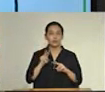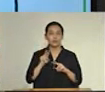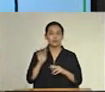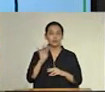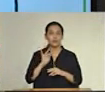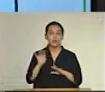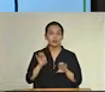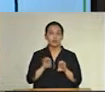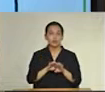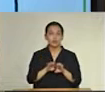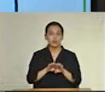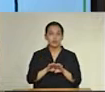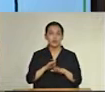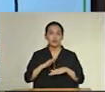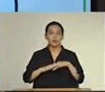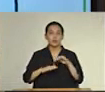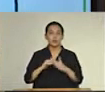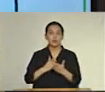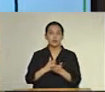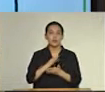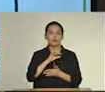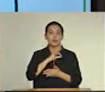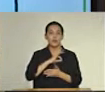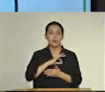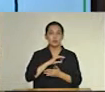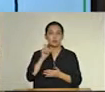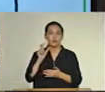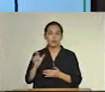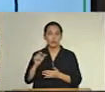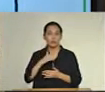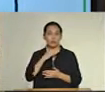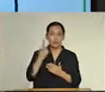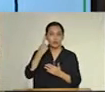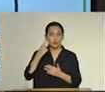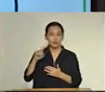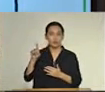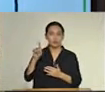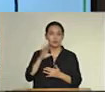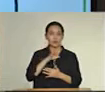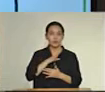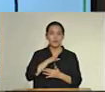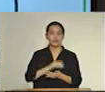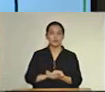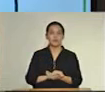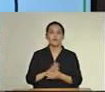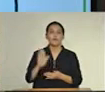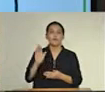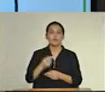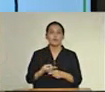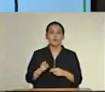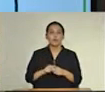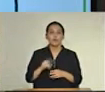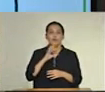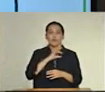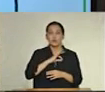tarixiy taqqoslash, tajriba usullaridan foydalanib, olimlar juda ko'p yangiliklar yaratganlar va shu asnosida